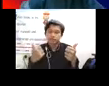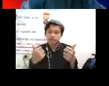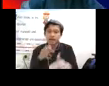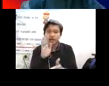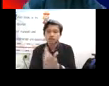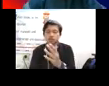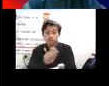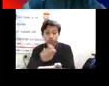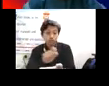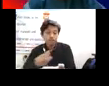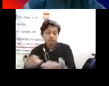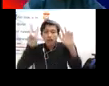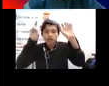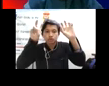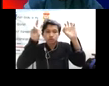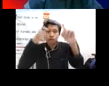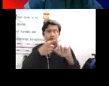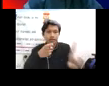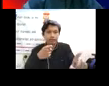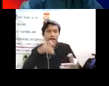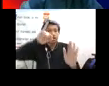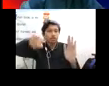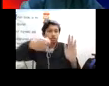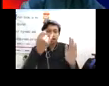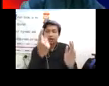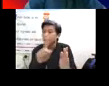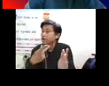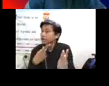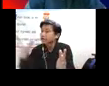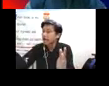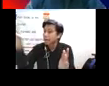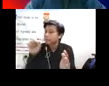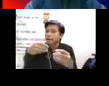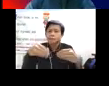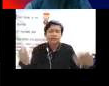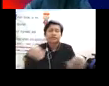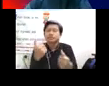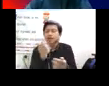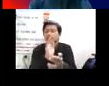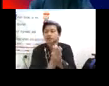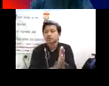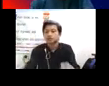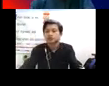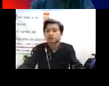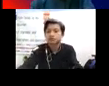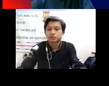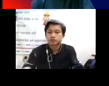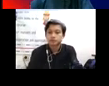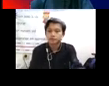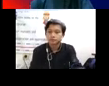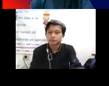ini bisa diklik yang ini misalkan kita klik Oke nanti di bawah akan otomatis